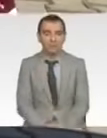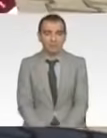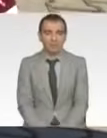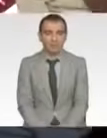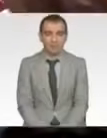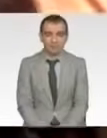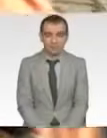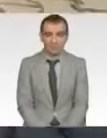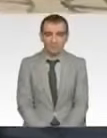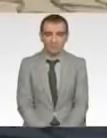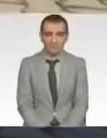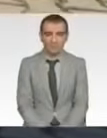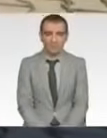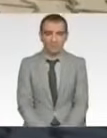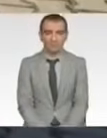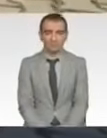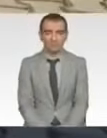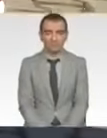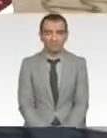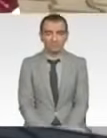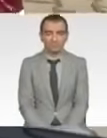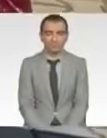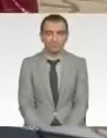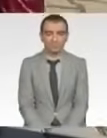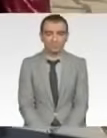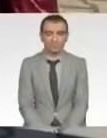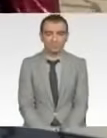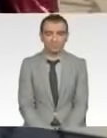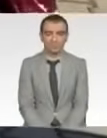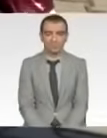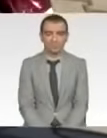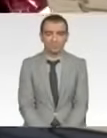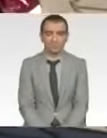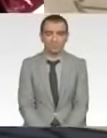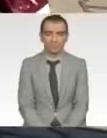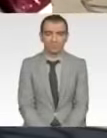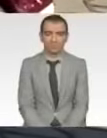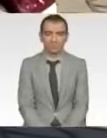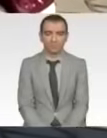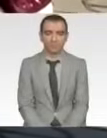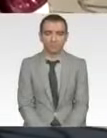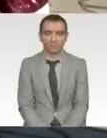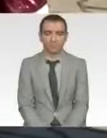Evlerinin önü yoldur. Yolun sonu kara